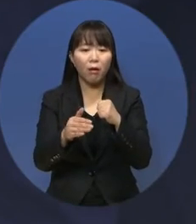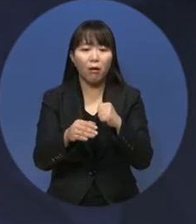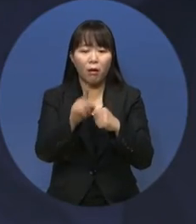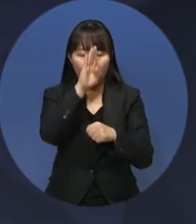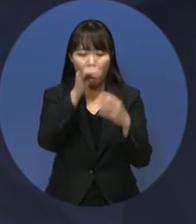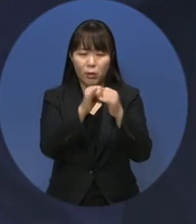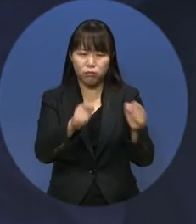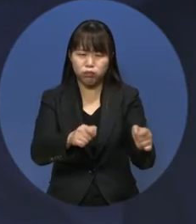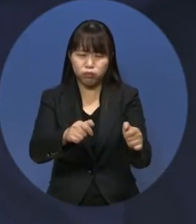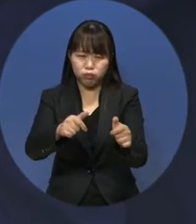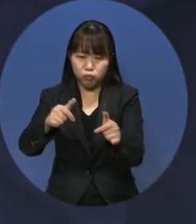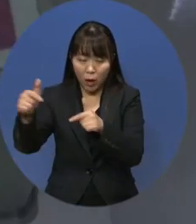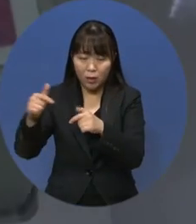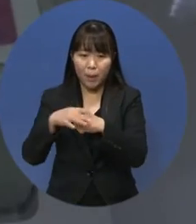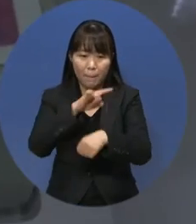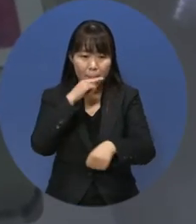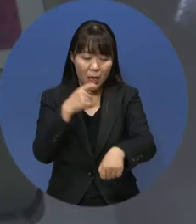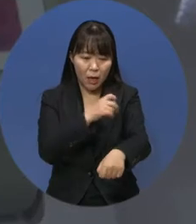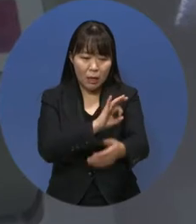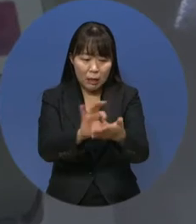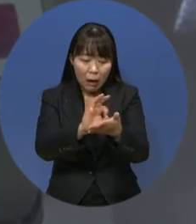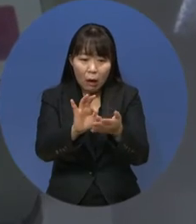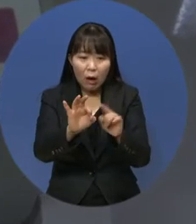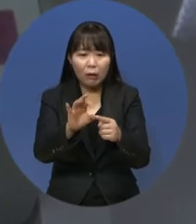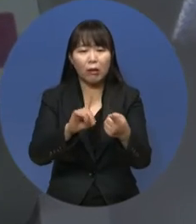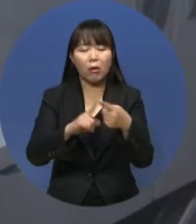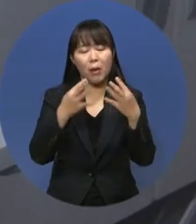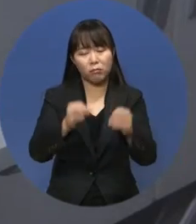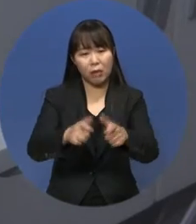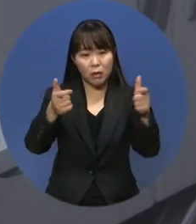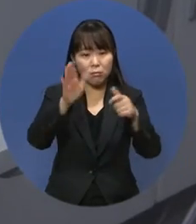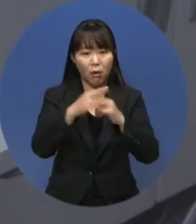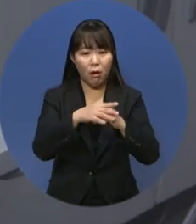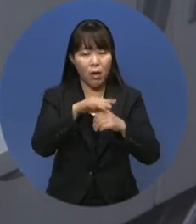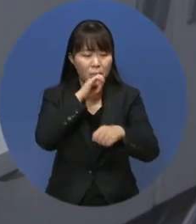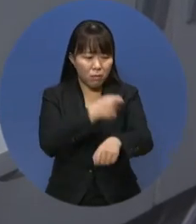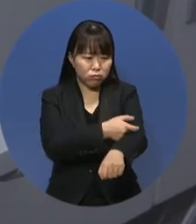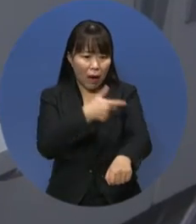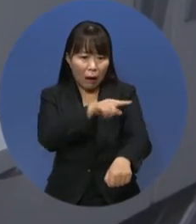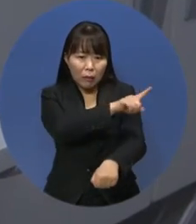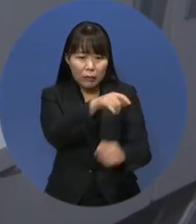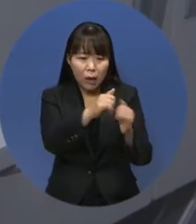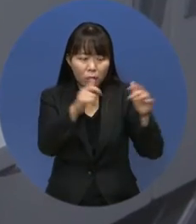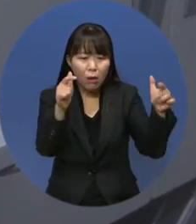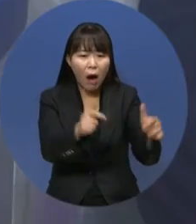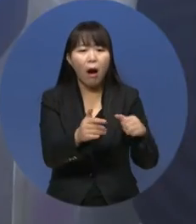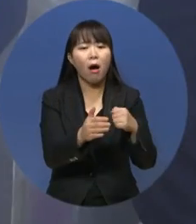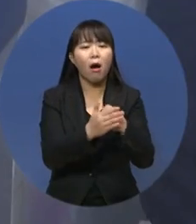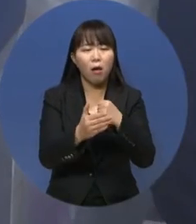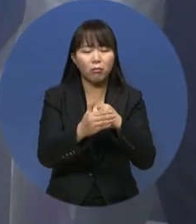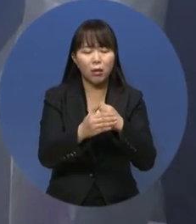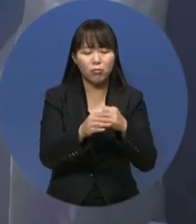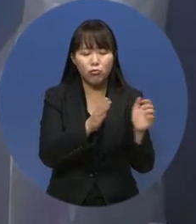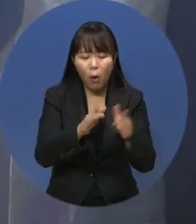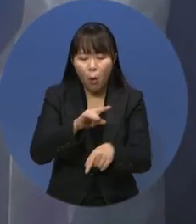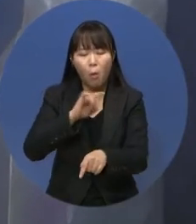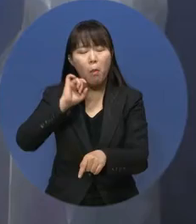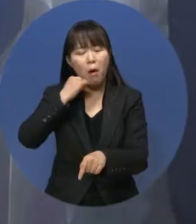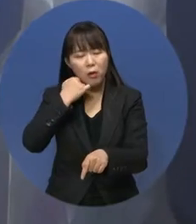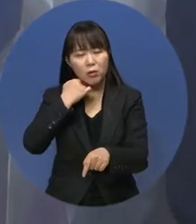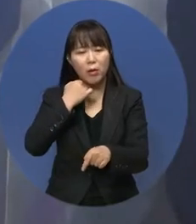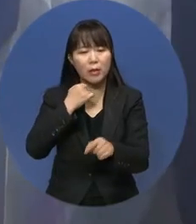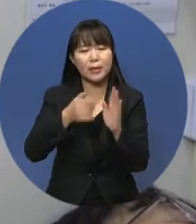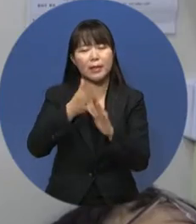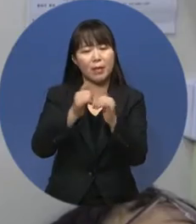증가에 따른 혈액 사용량은 증가하고 있지만 헌혈 양이 감소하여 혈액 확보에 많은 어려움이 있어 시민들의